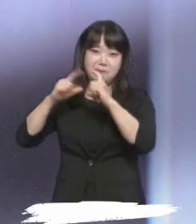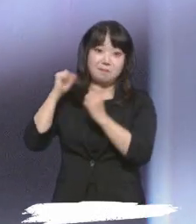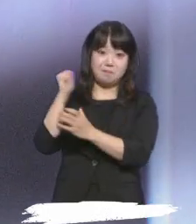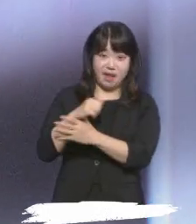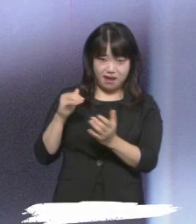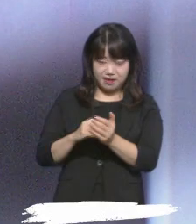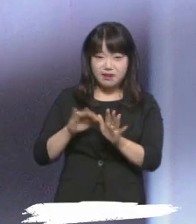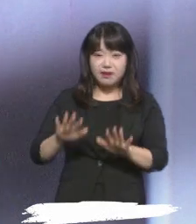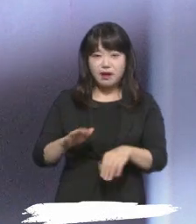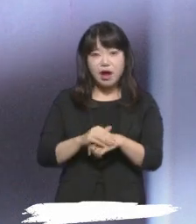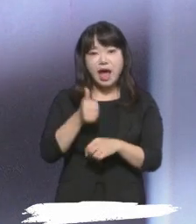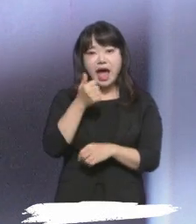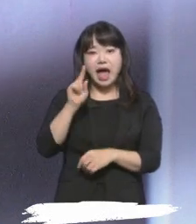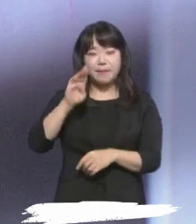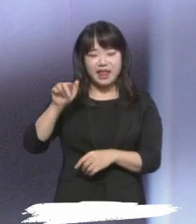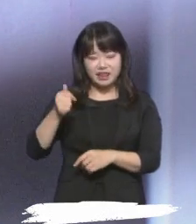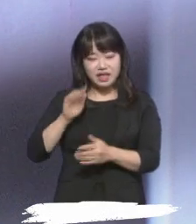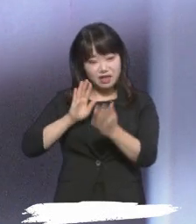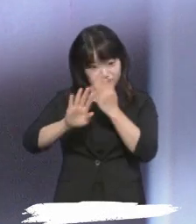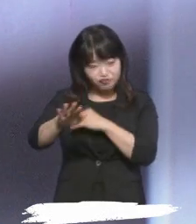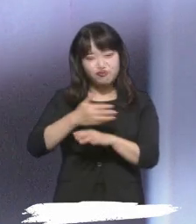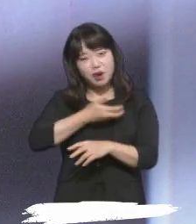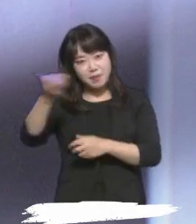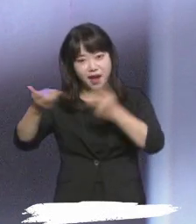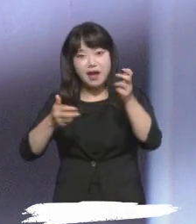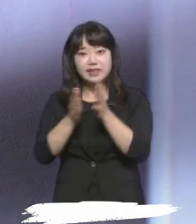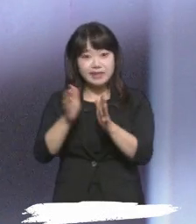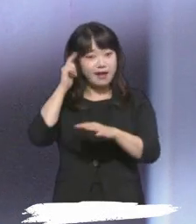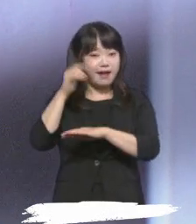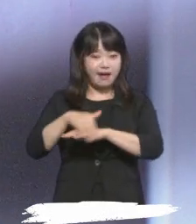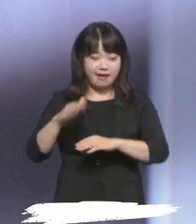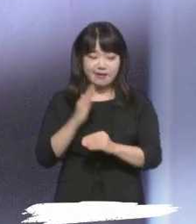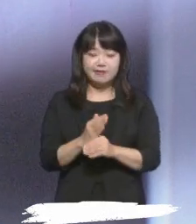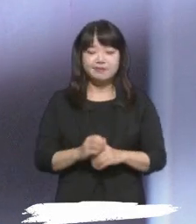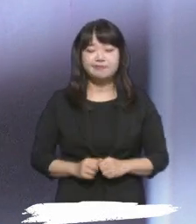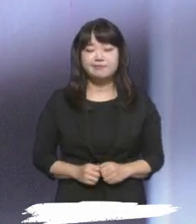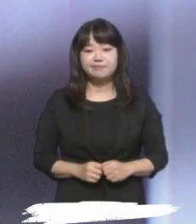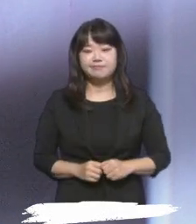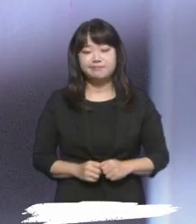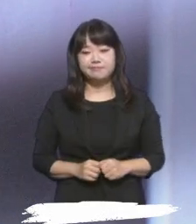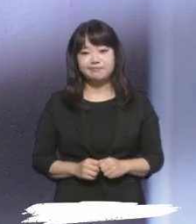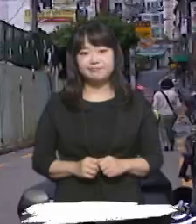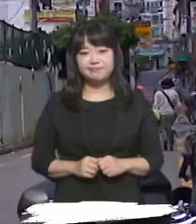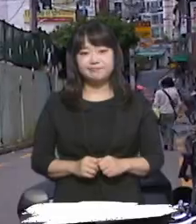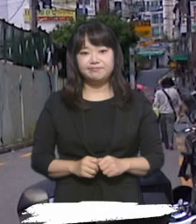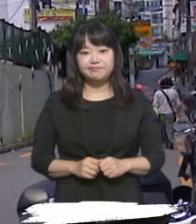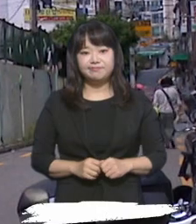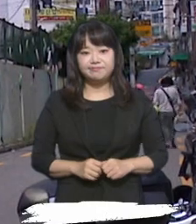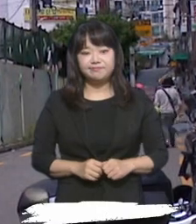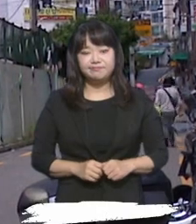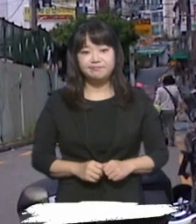빠르면 하반기에 이주와 철거를 시작할 것으로 보입니다. 이재용 기자입니다.